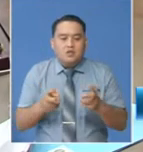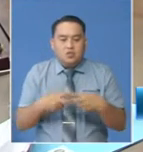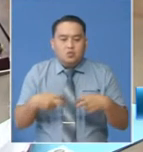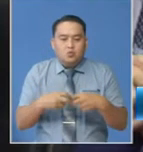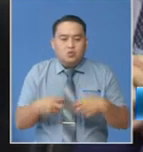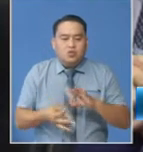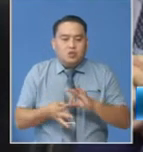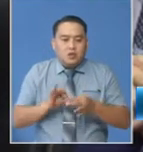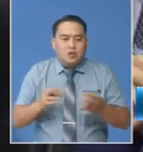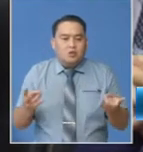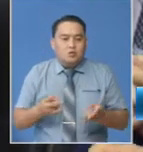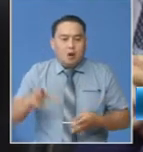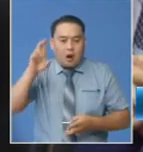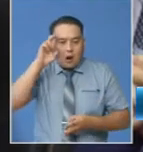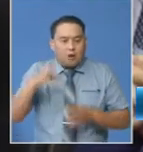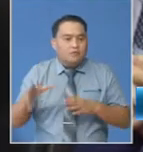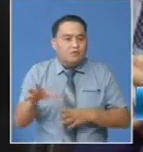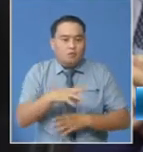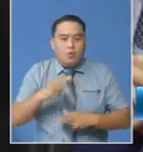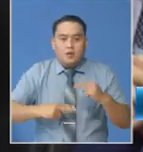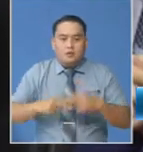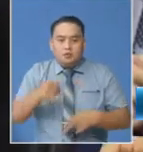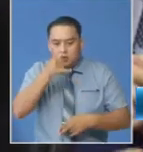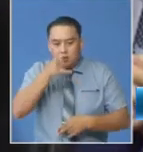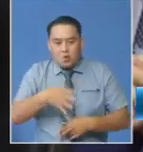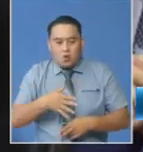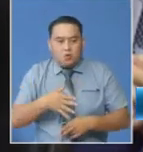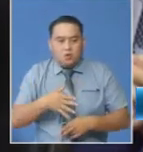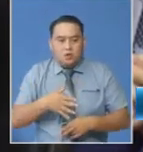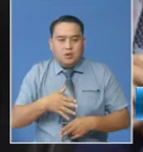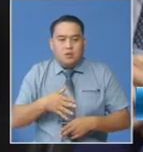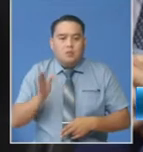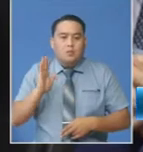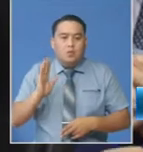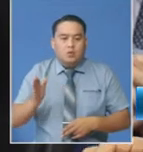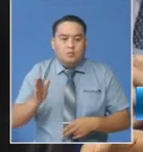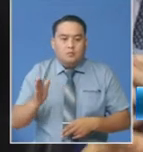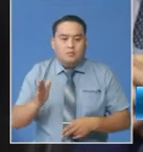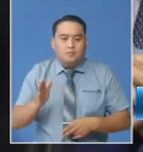что государство все это построить не сможет. Потом посмотреть